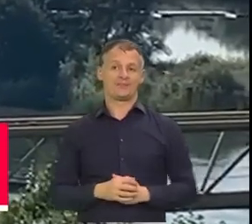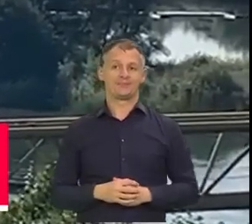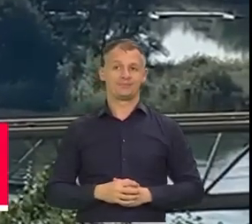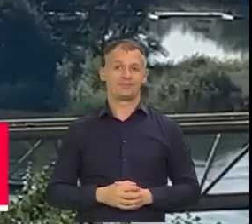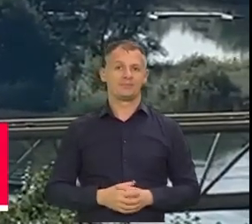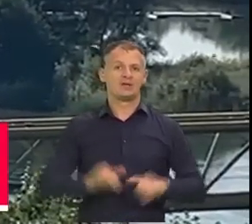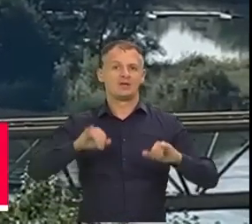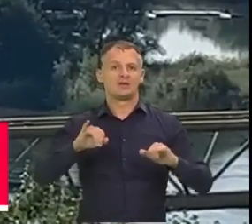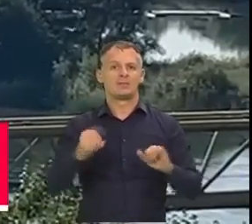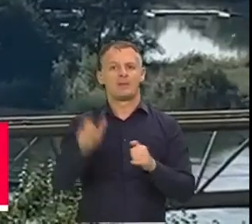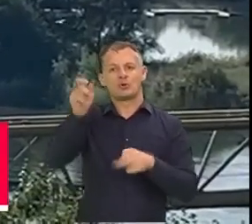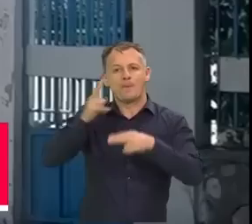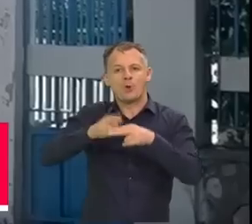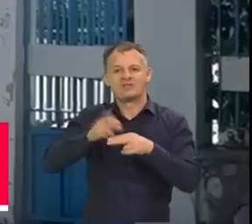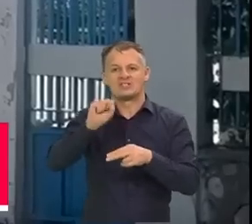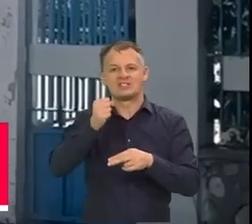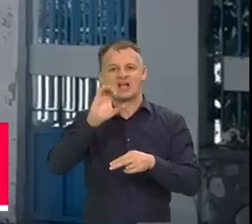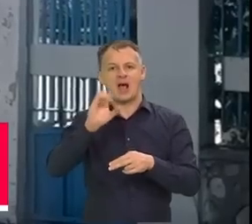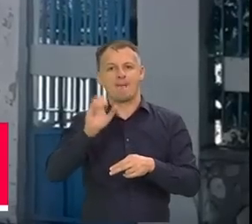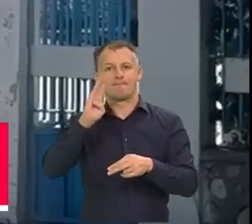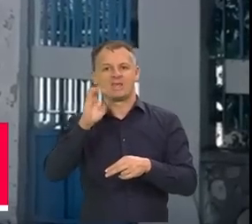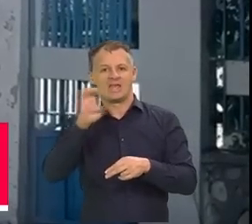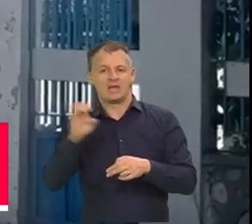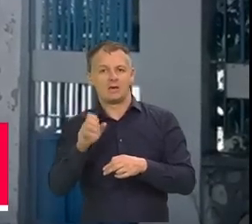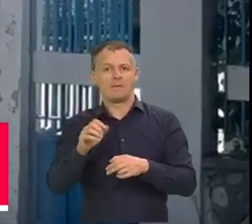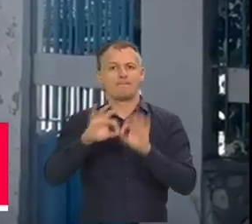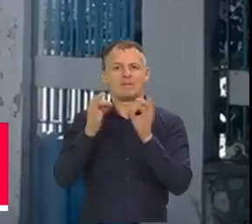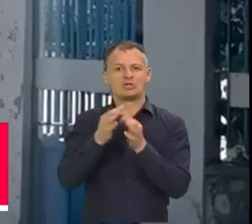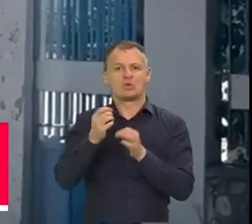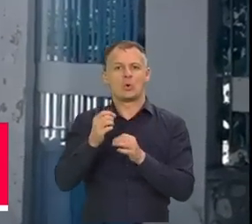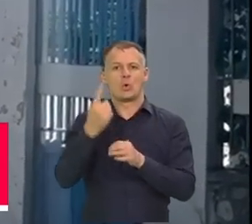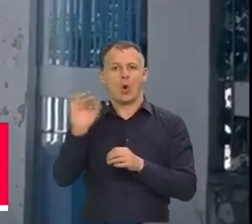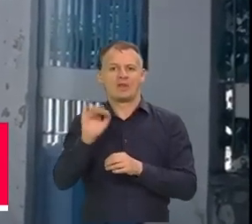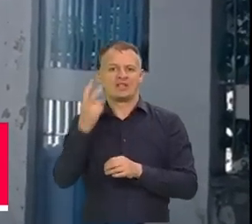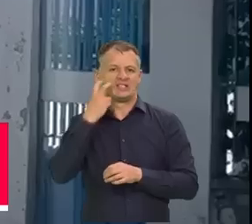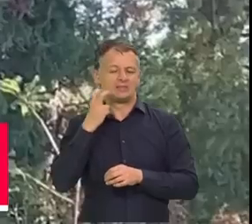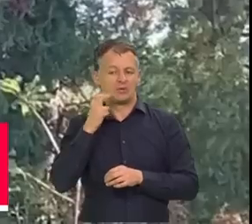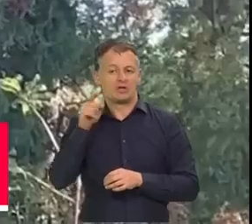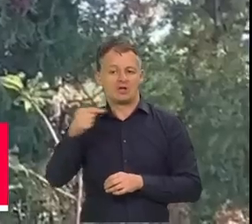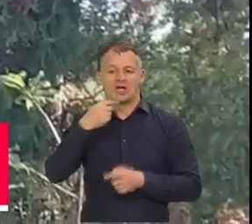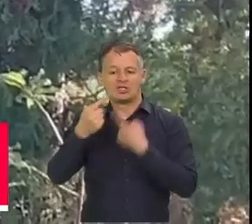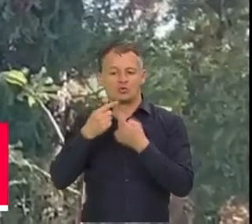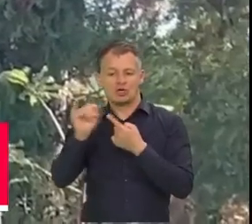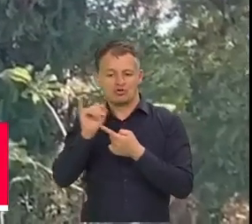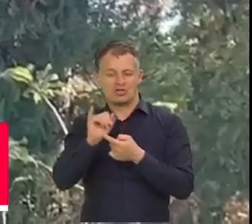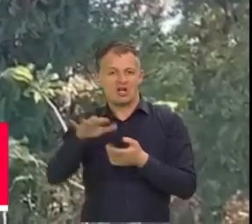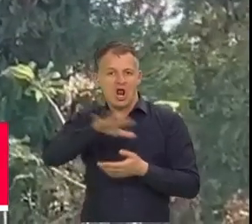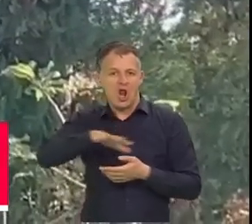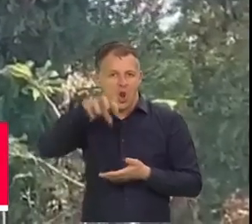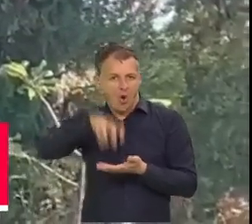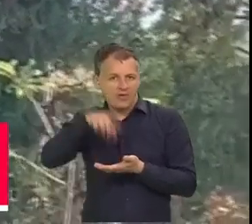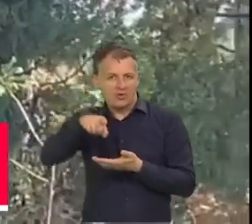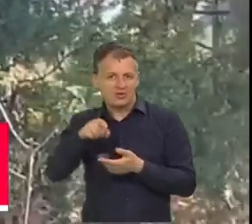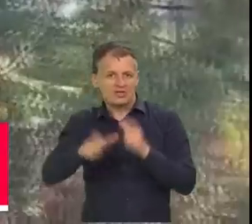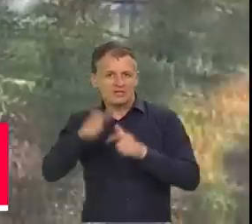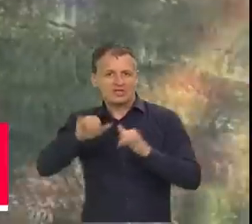Cazurile de scabie au fost sesizate de părinții unui sportiv din județul Sibiu. Tatăl băiatului spune că a discutat cu cei de la baza sportivă despre situația fiului său, dar nu s-a